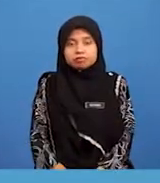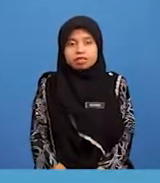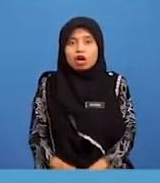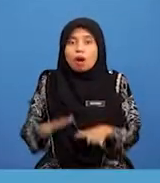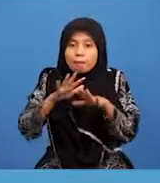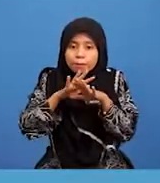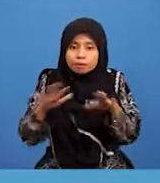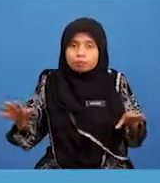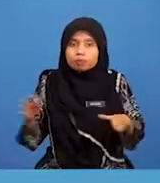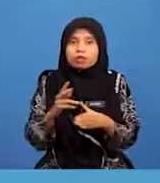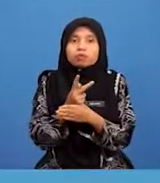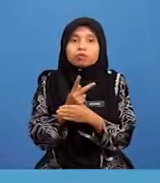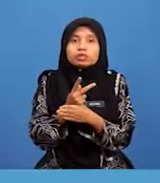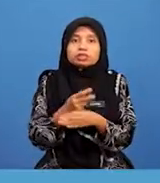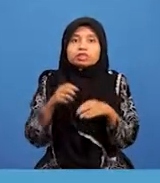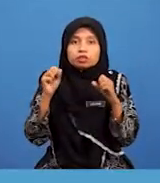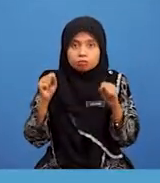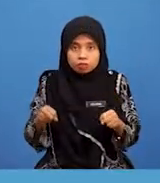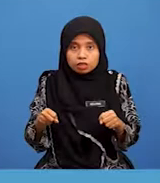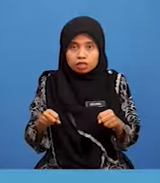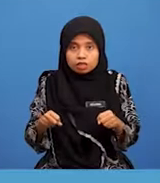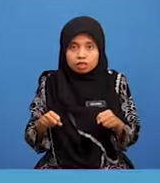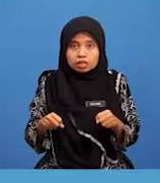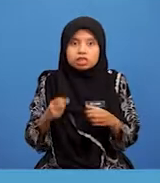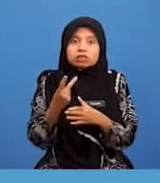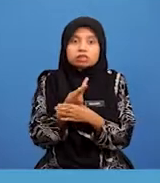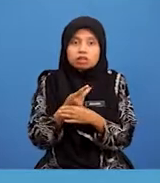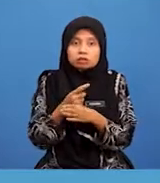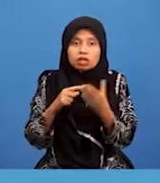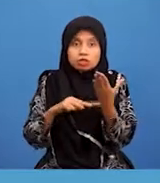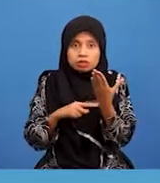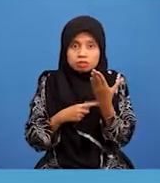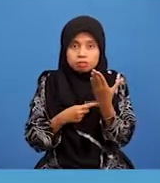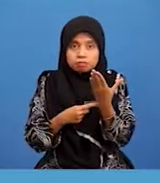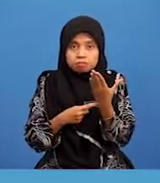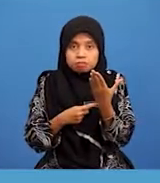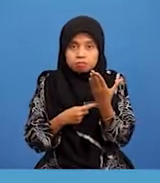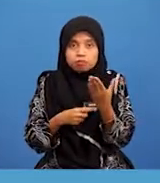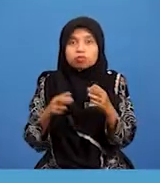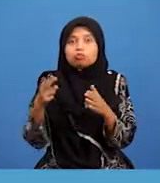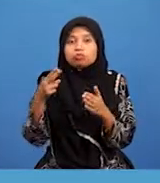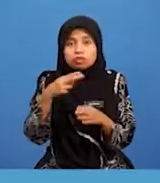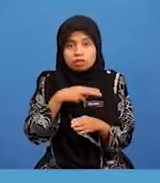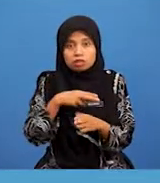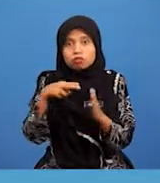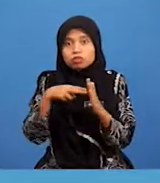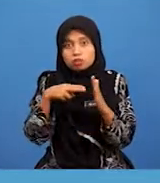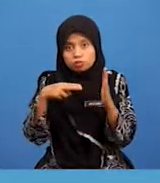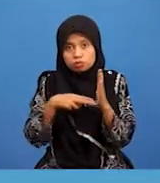Pembubaran perkongsian boleh dilakukan melalui perjanjian, penguatkuasaan undang-undang atau sebab-sebab